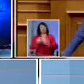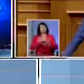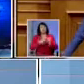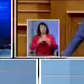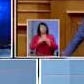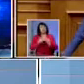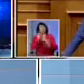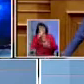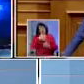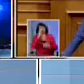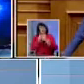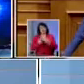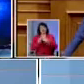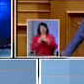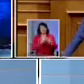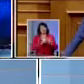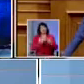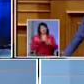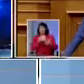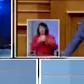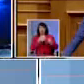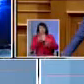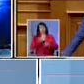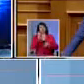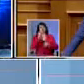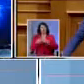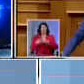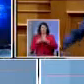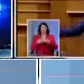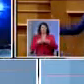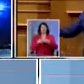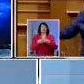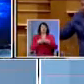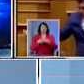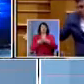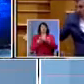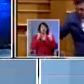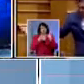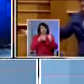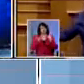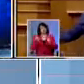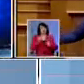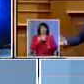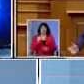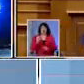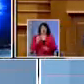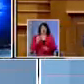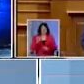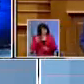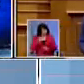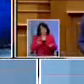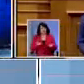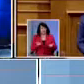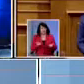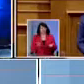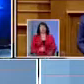έχω φωτογραφία στο σπίτι μου, στο υπνοδωμάτιό μου. Δεν κοιμήθηκα τη νύχτα με αυτό που έκανε η Φόφη. Δεν ξεπλένει. Εγώ τους